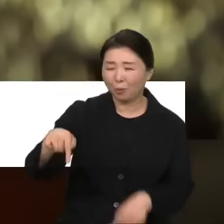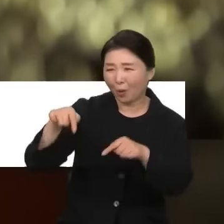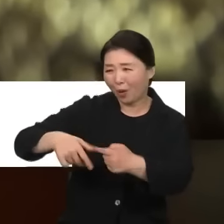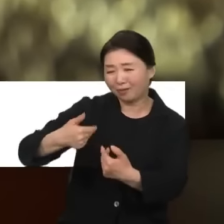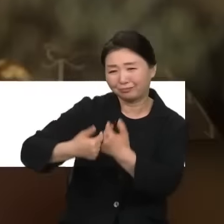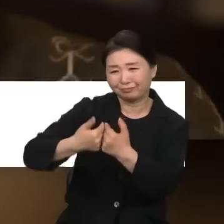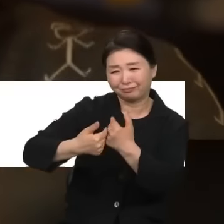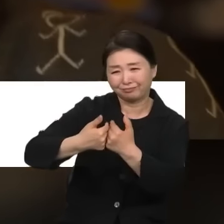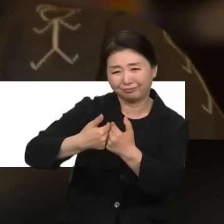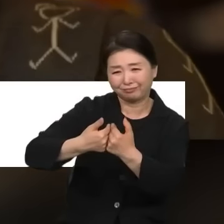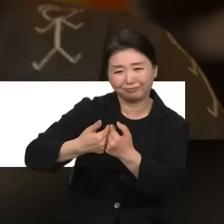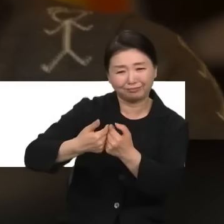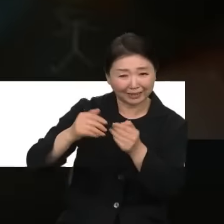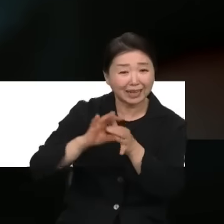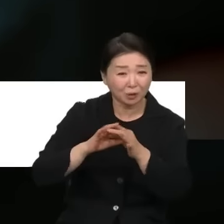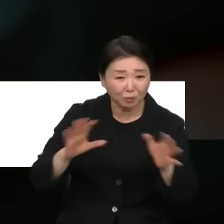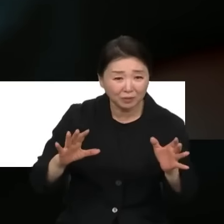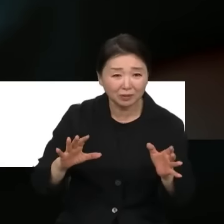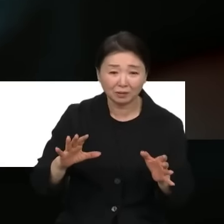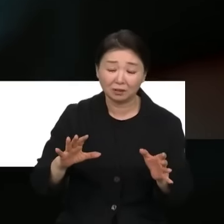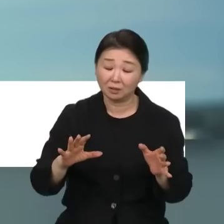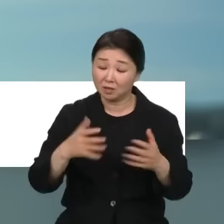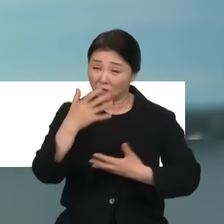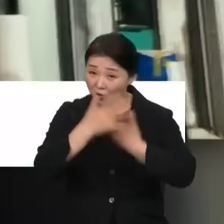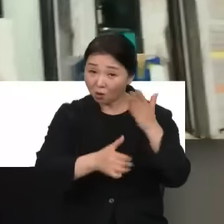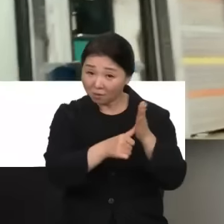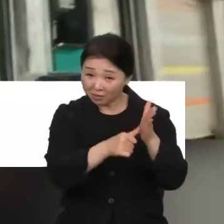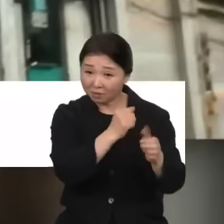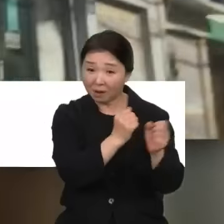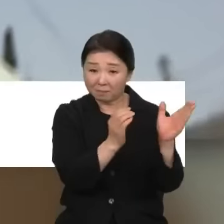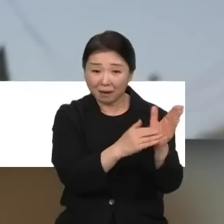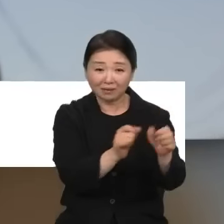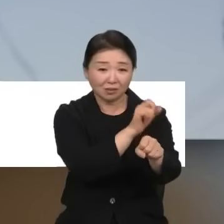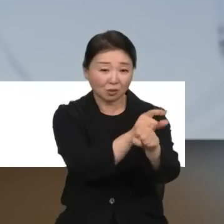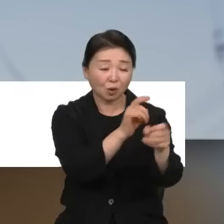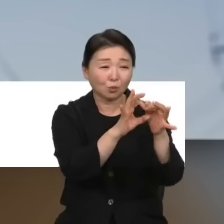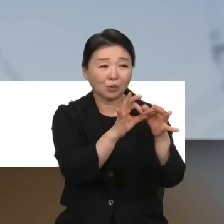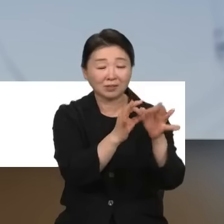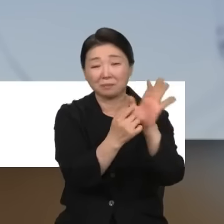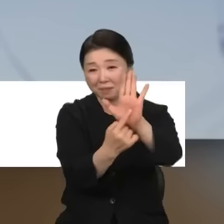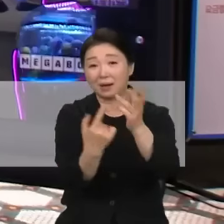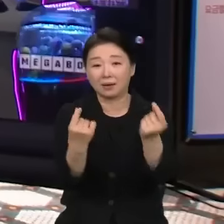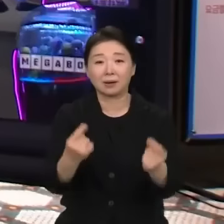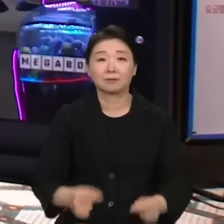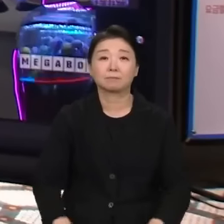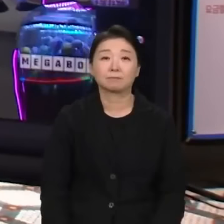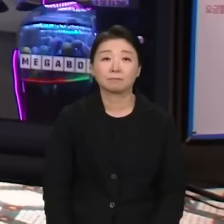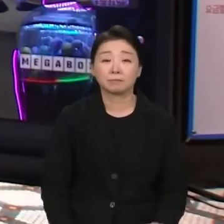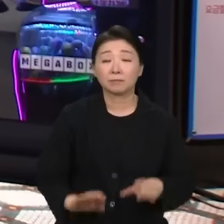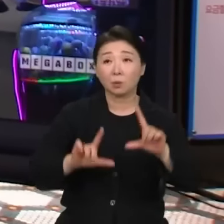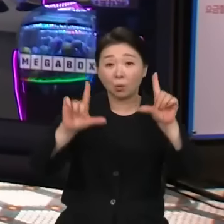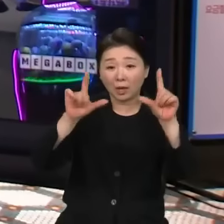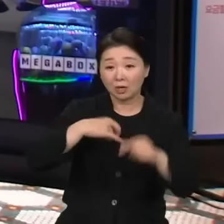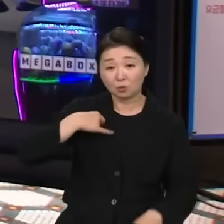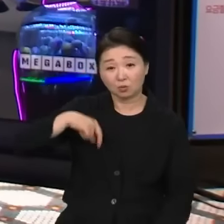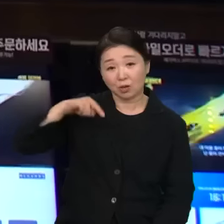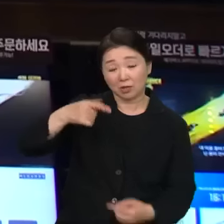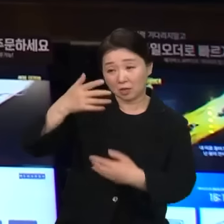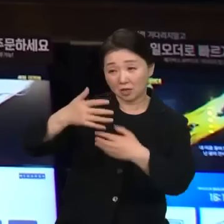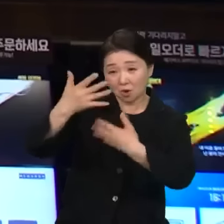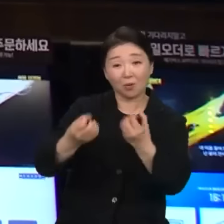국가 관계를 넘어서 작품이 가지고 있는 특성을 통해서 어필을 했다. 그나마 올해 들어 중국 내